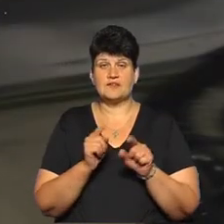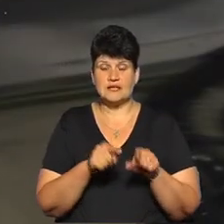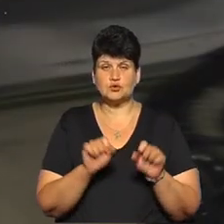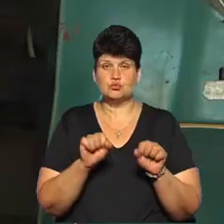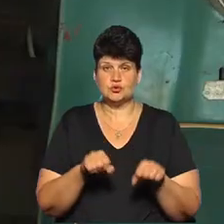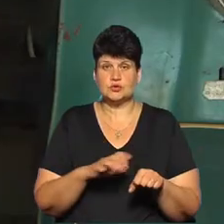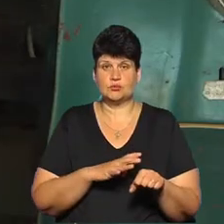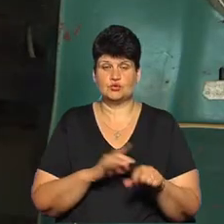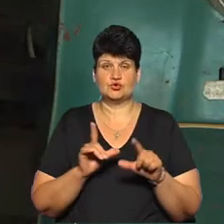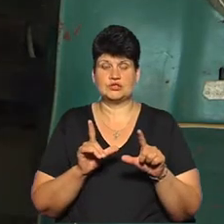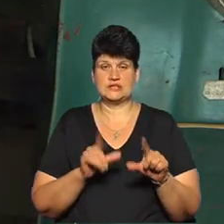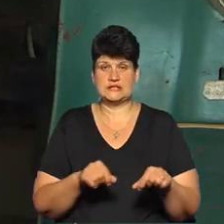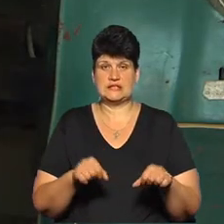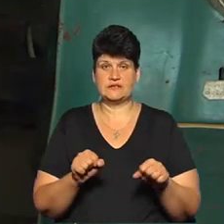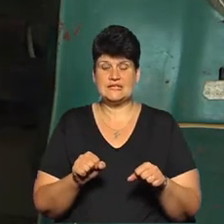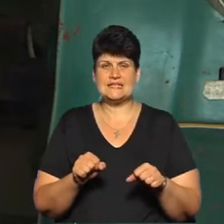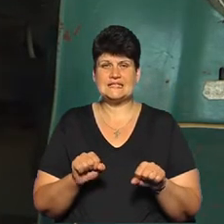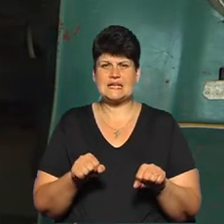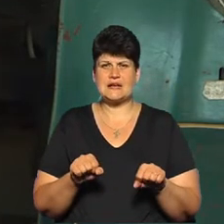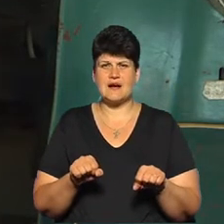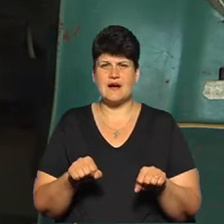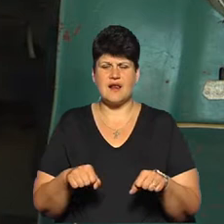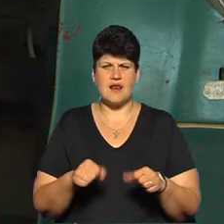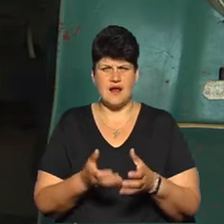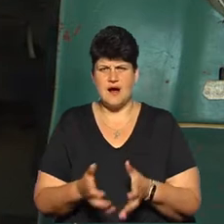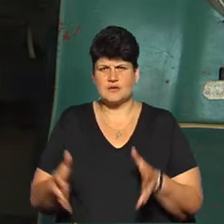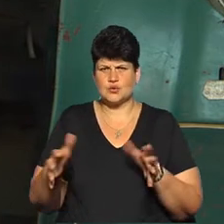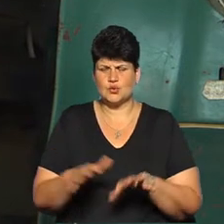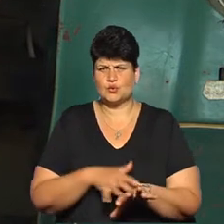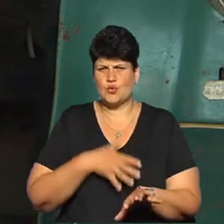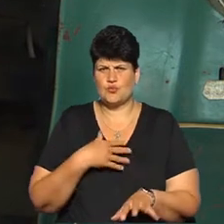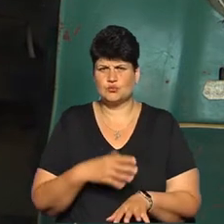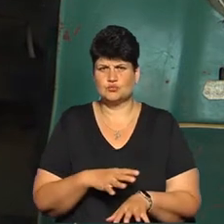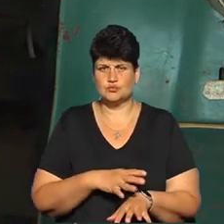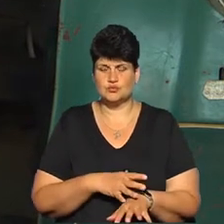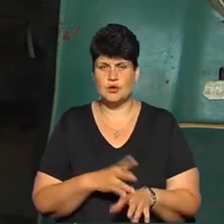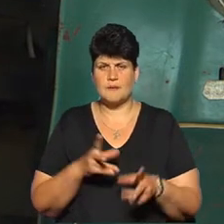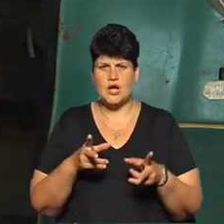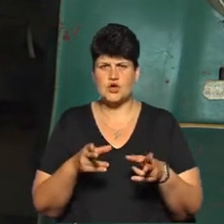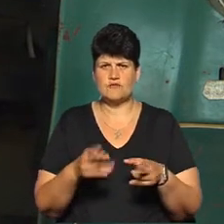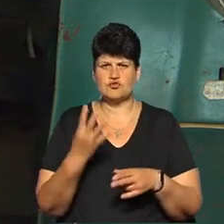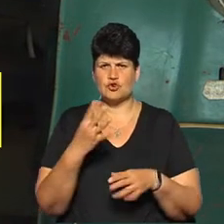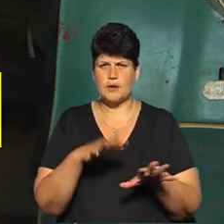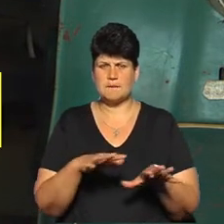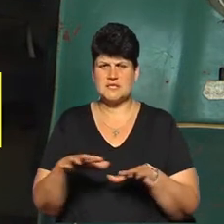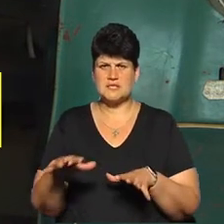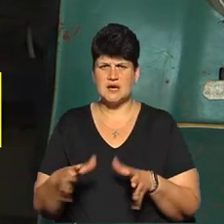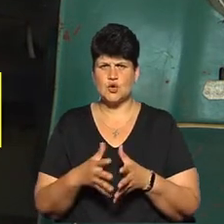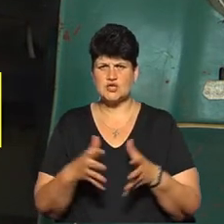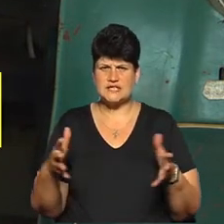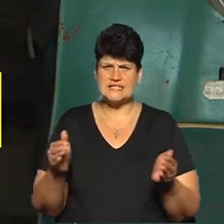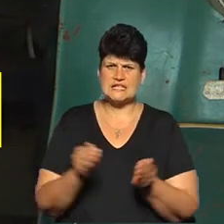їздити на візку. З коляскою дуже довго потягнуло, тому що ми розрізали в 4 місцях. Розширювали,